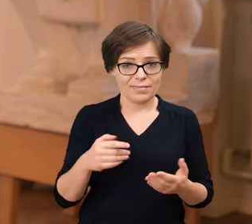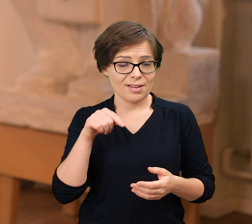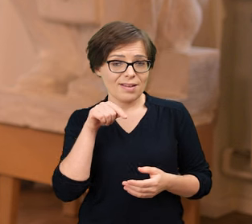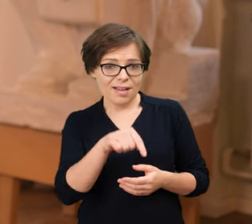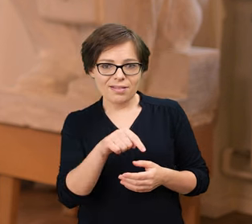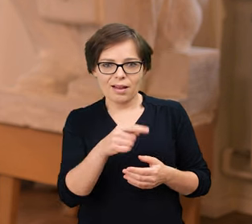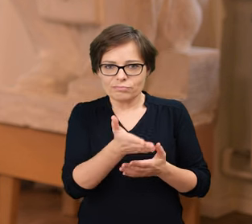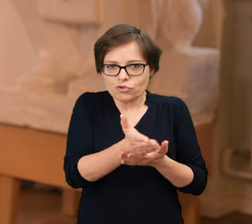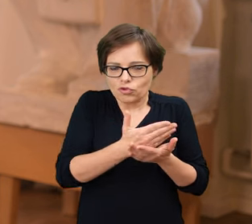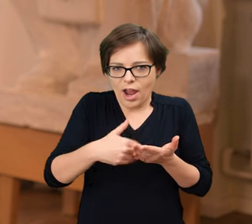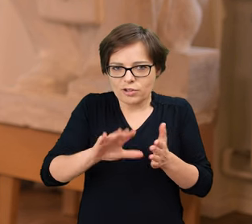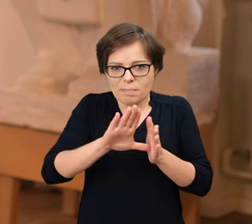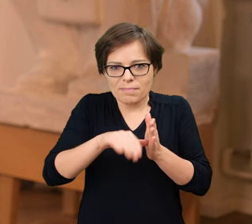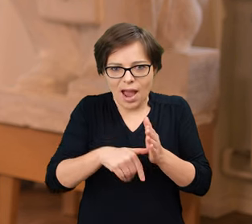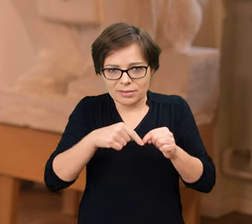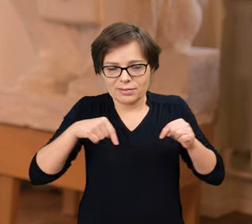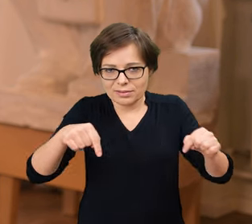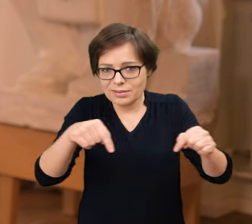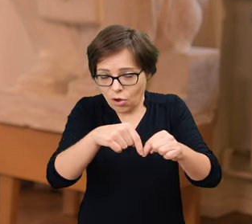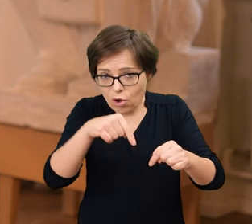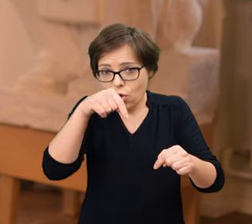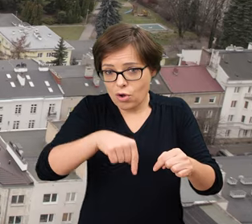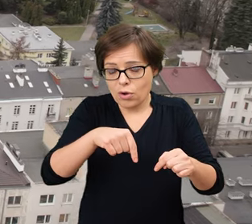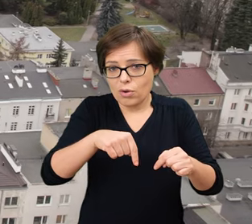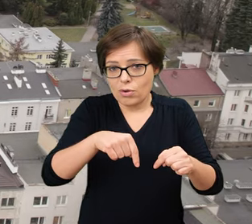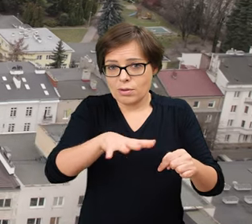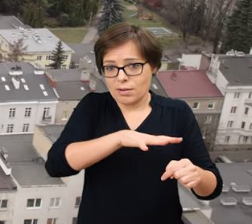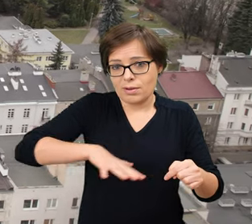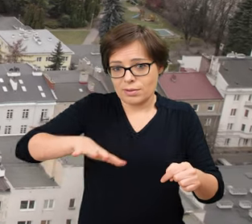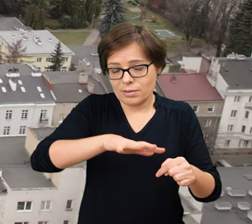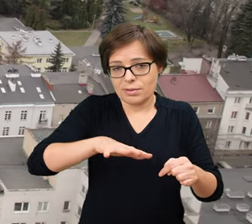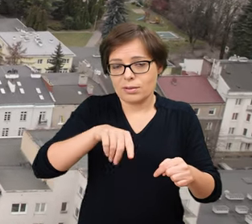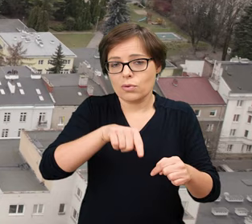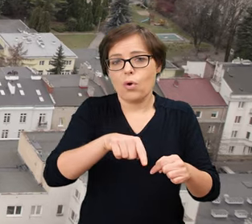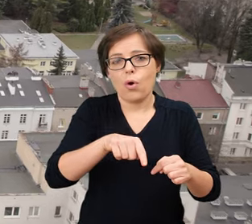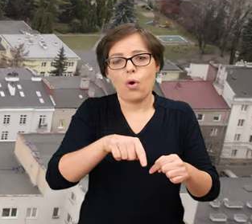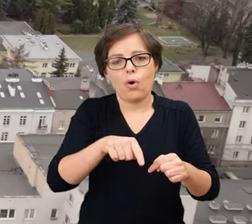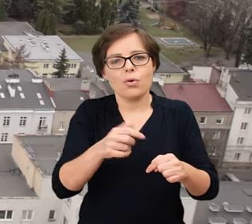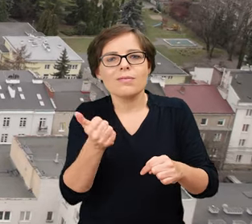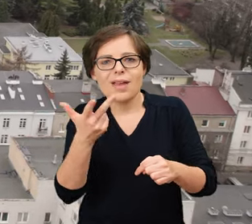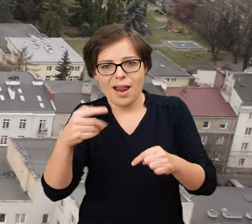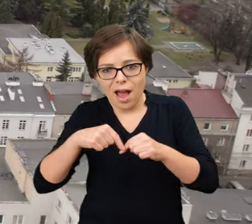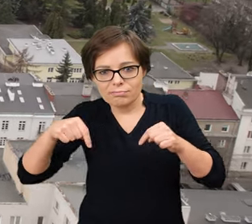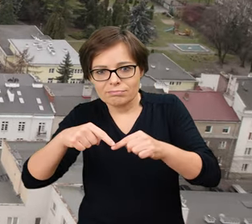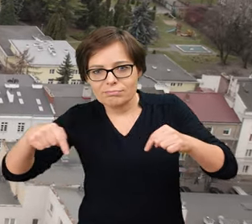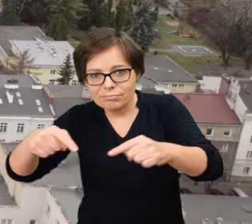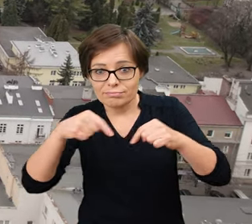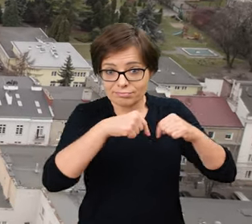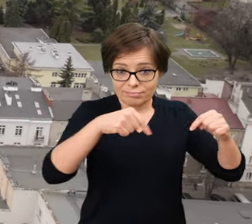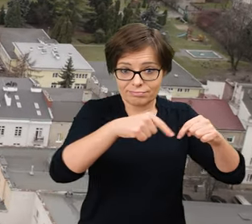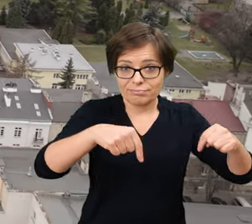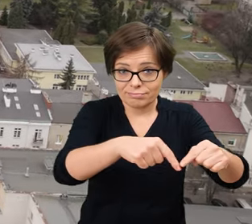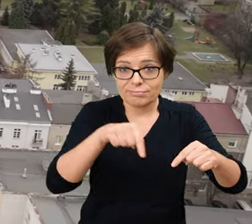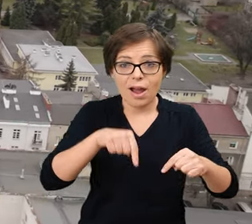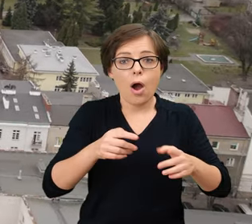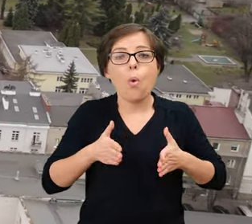samowystarczalnych części miasta myślę, że należy zespół tych paru kwartałów, które są tutaj przy